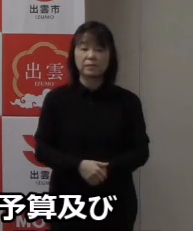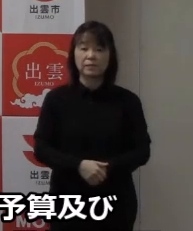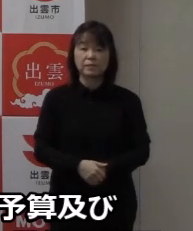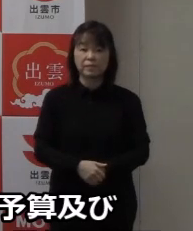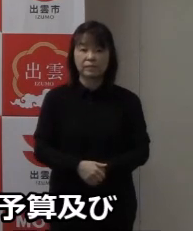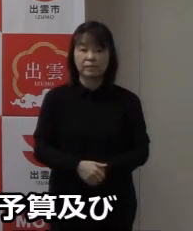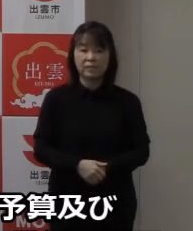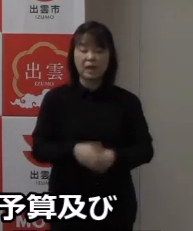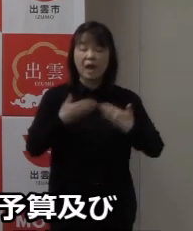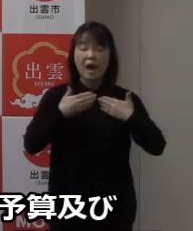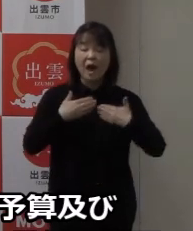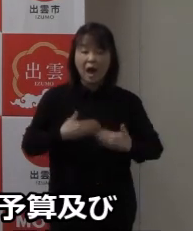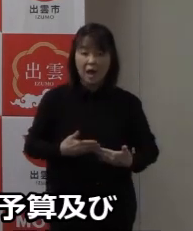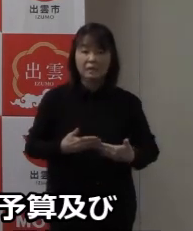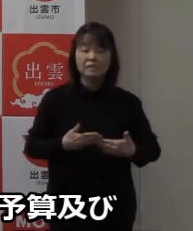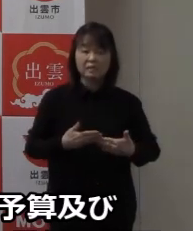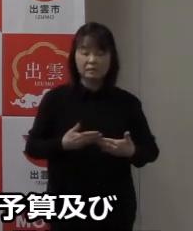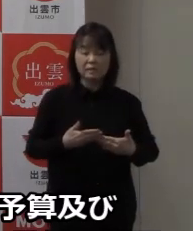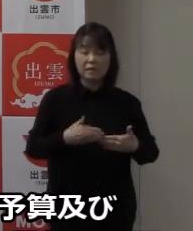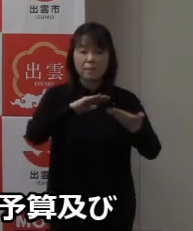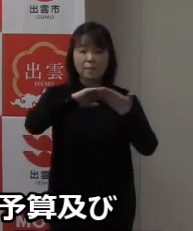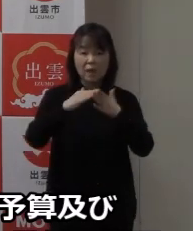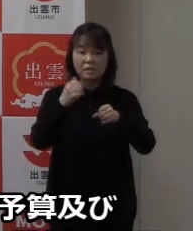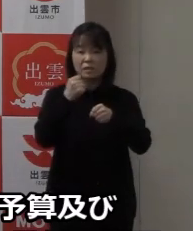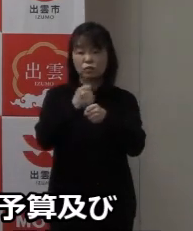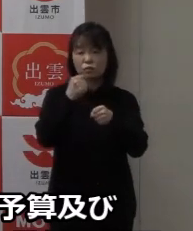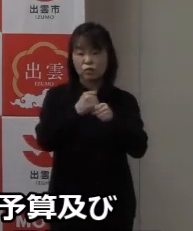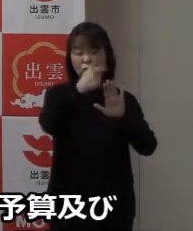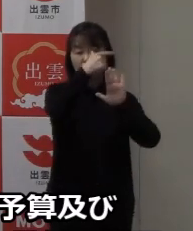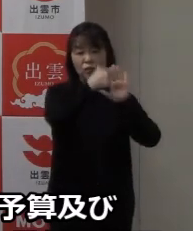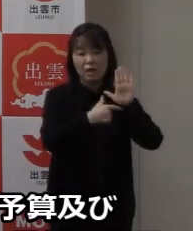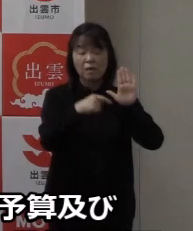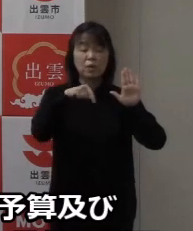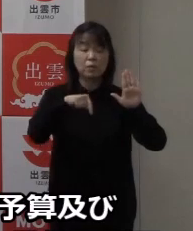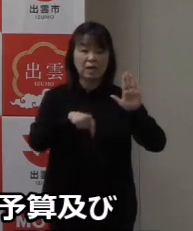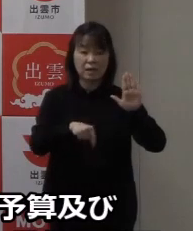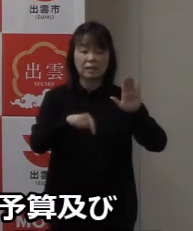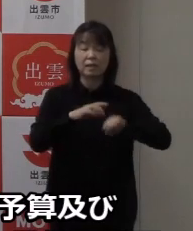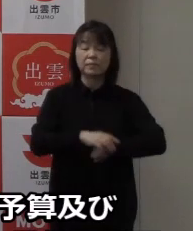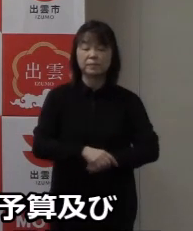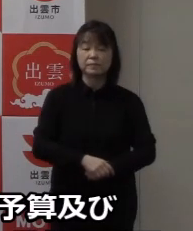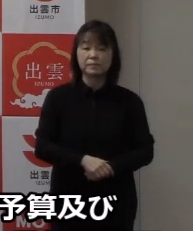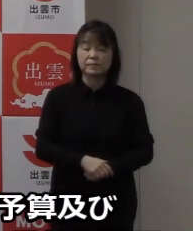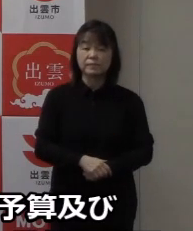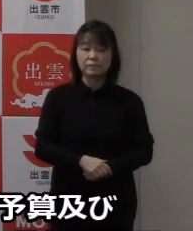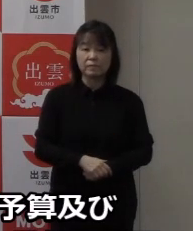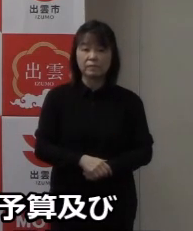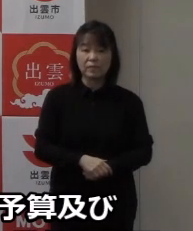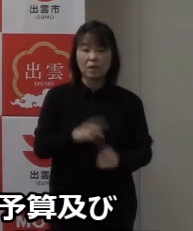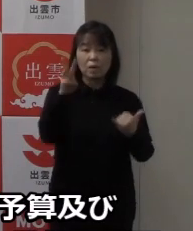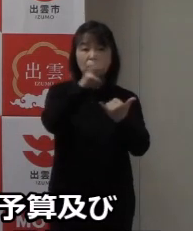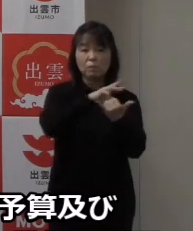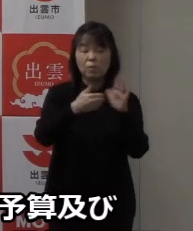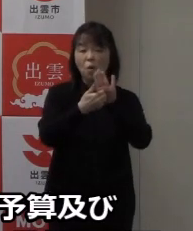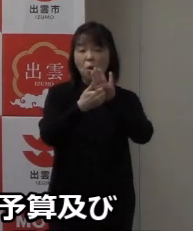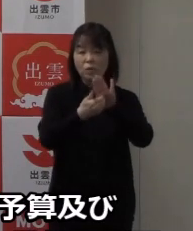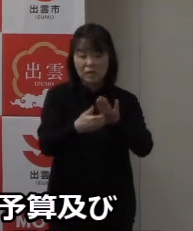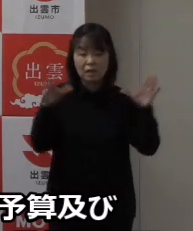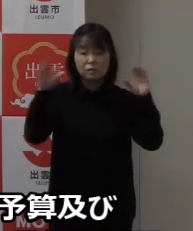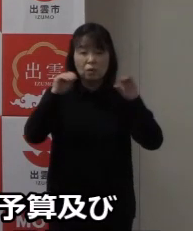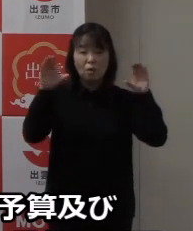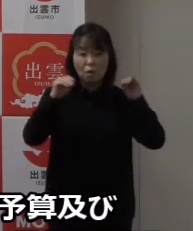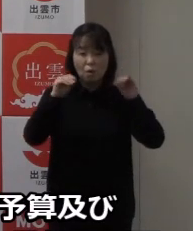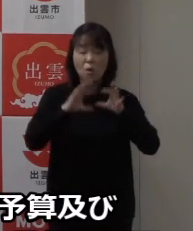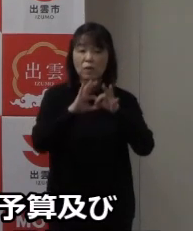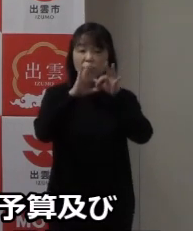次に安心安全な街づくりというポイントの中からですね、防災情報伝達システムの整備事